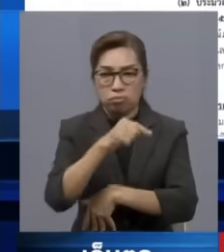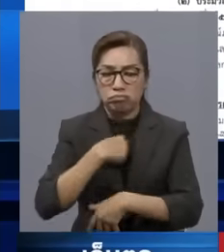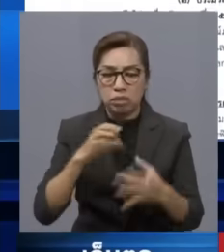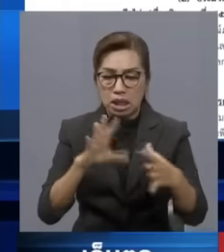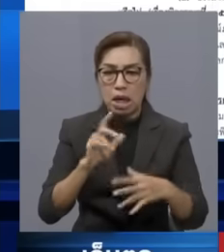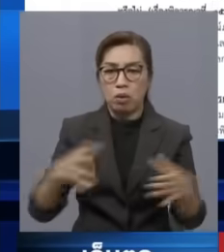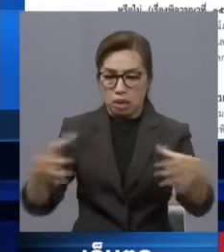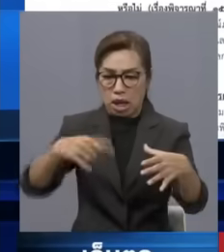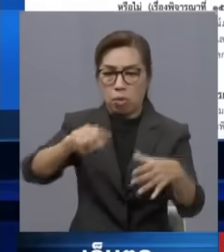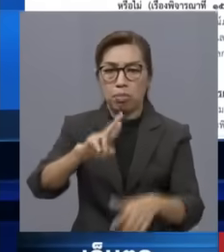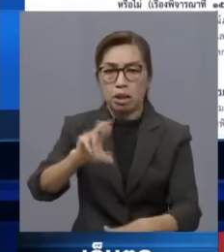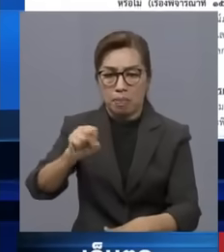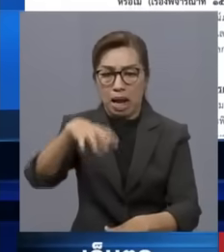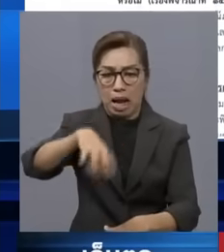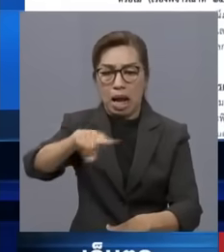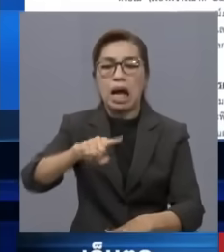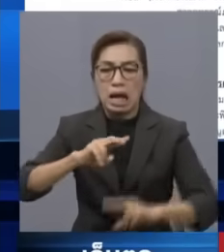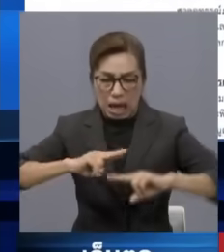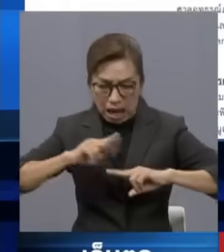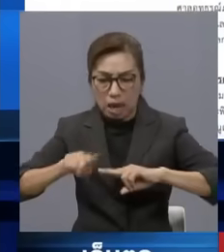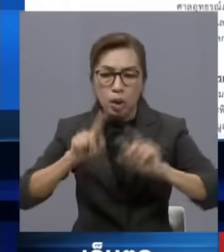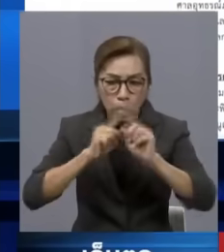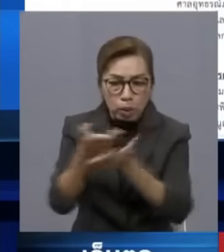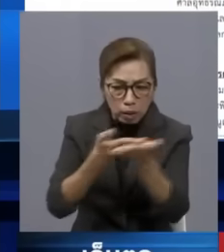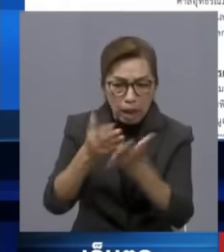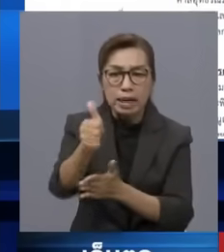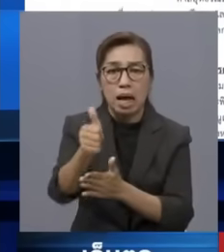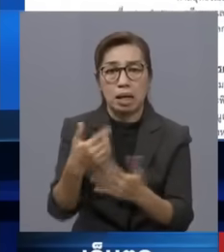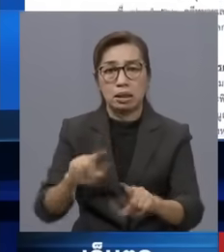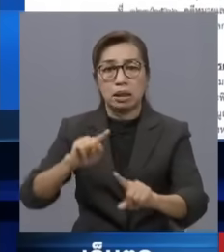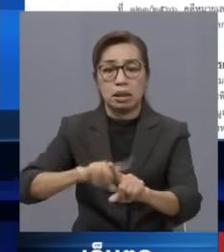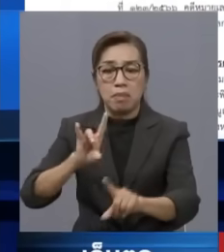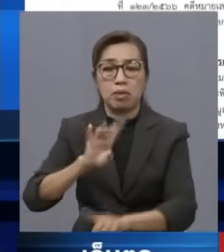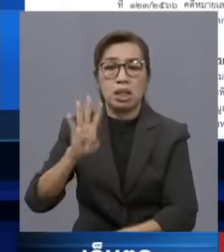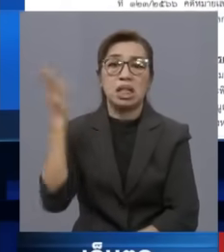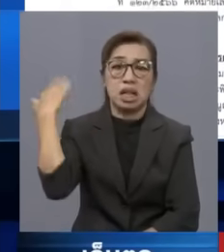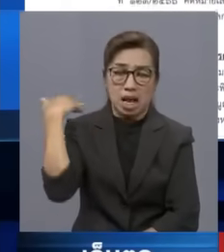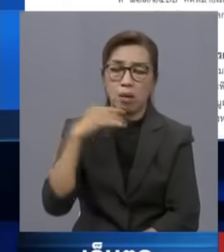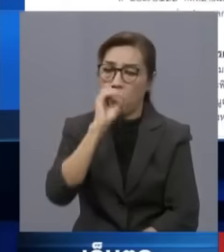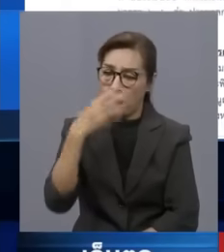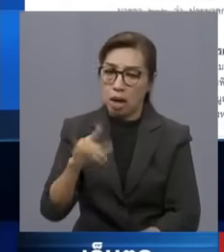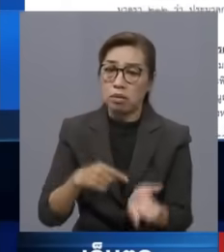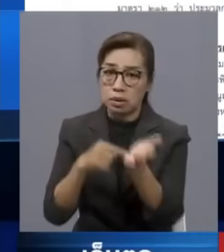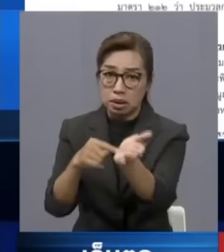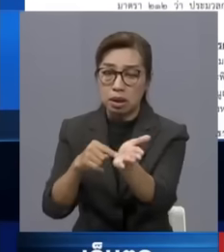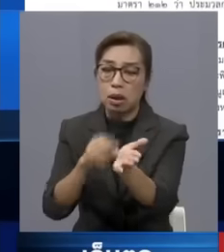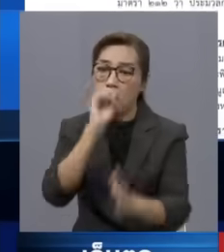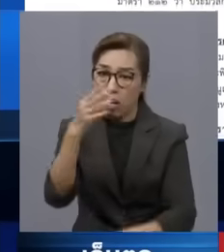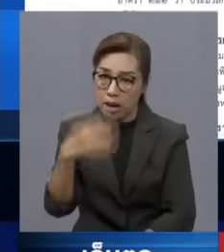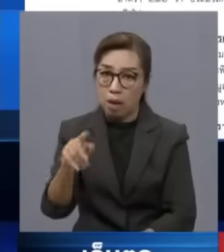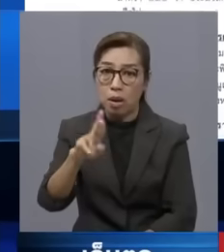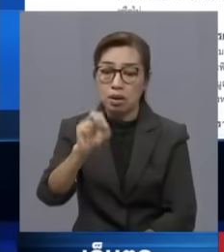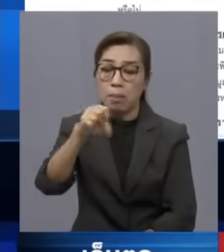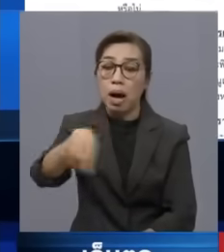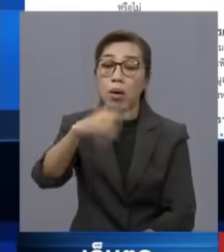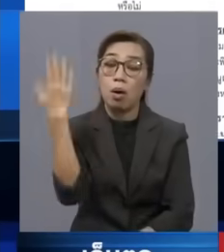รัฐธรรมนูญเข้ามาจึงเป็นที่มาว่าวันที่ 4สิงหาคมตนเองก็เสนอญัตติให้ทบทวนมติที่ประชุม